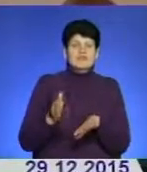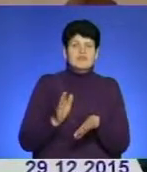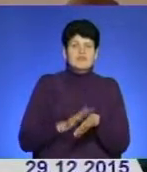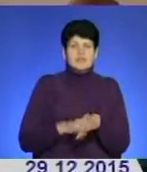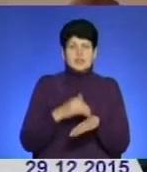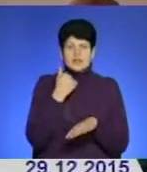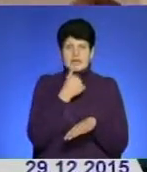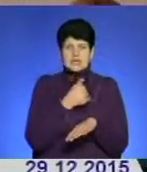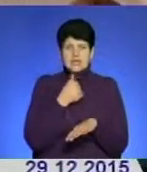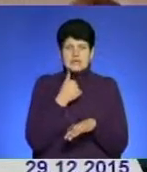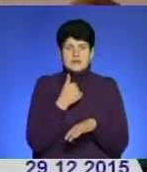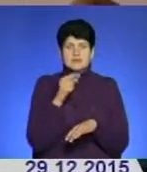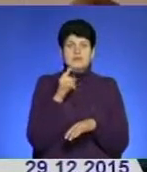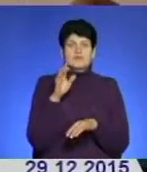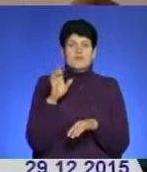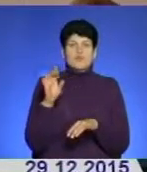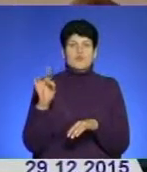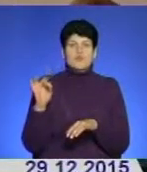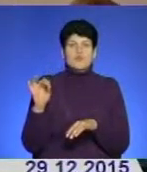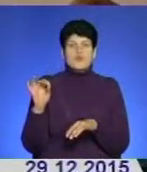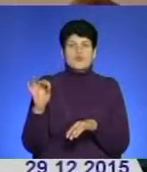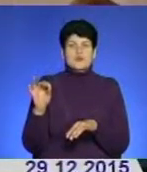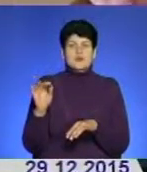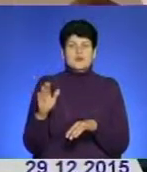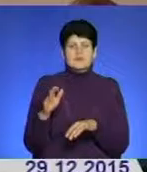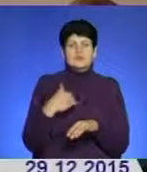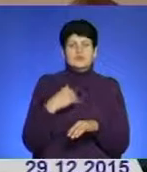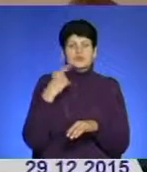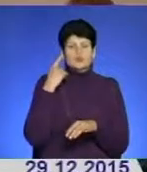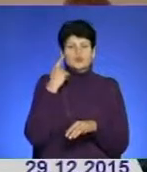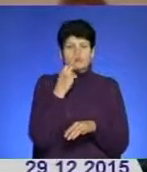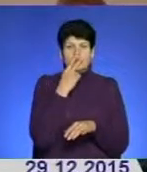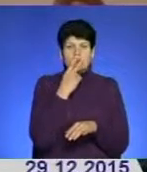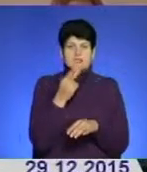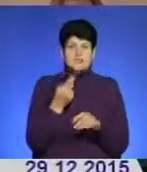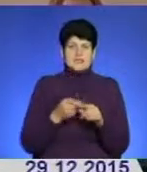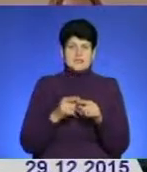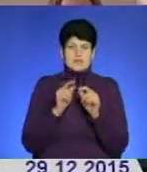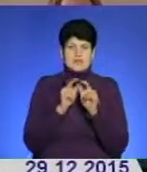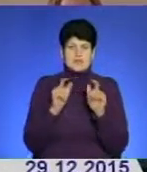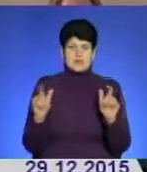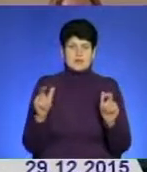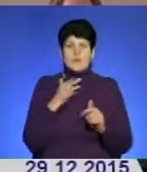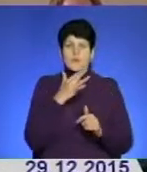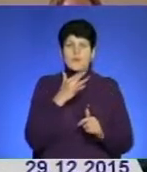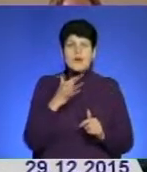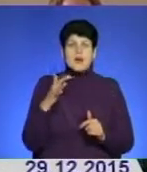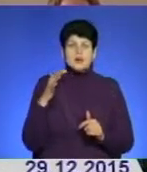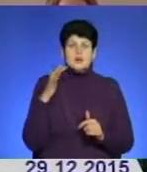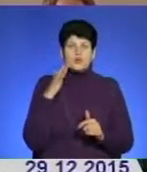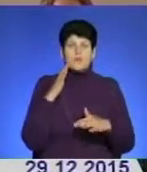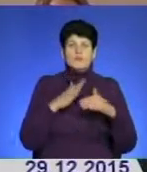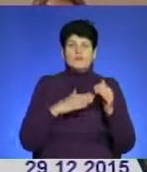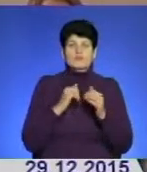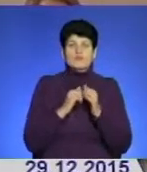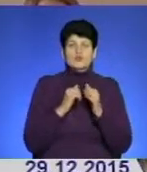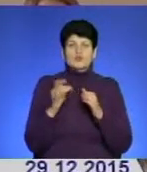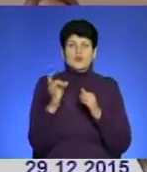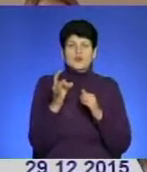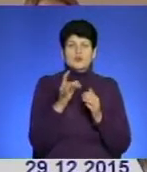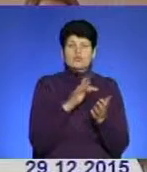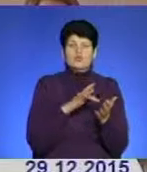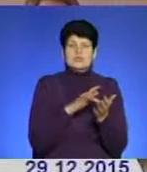рік. В Зборові, я думаю, що ви бачите цей об'єкт. По багатьох, практично в кожному районному центрі в цьому